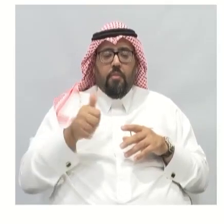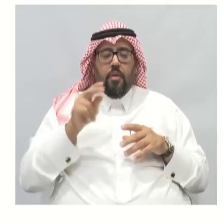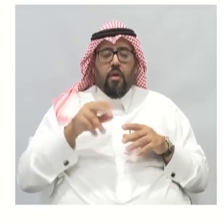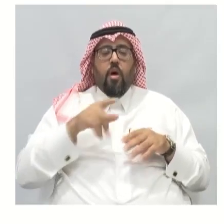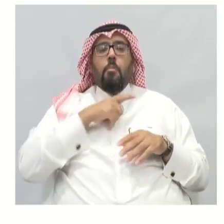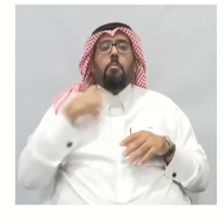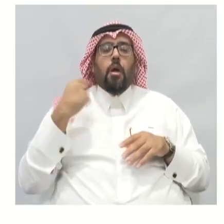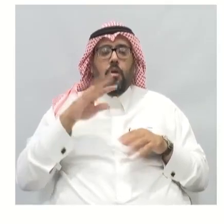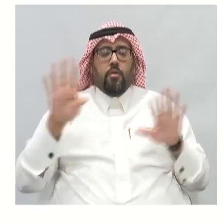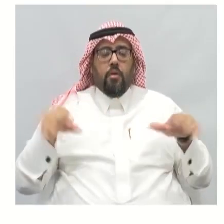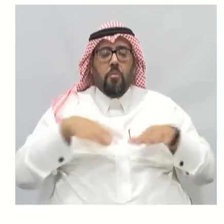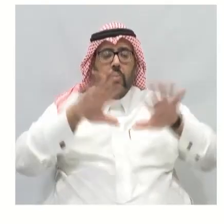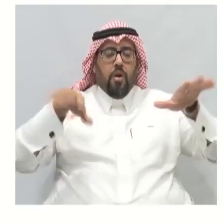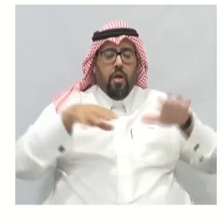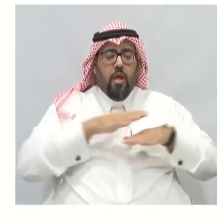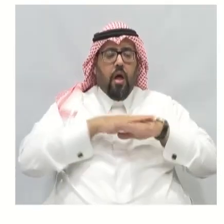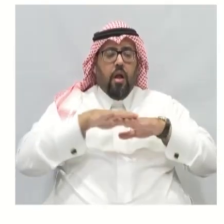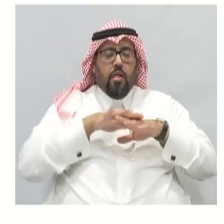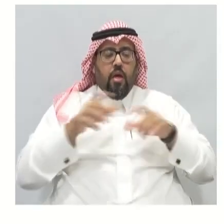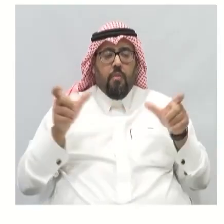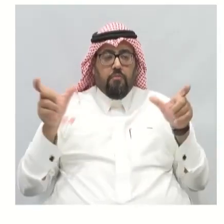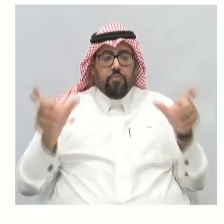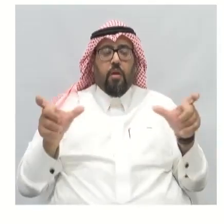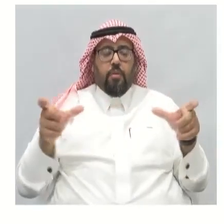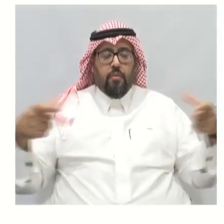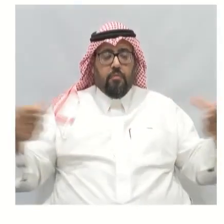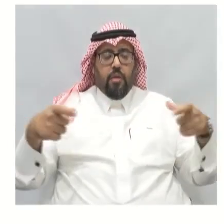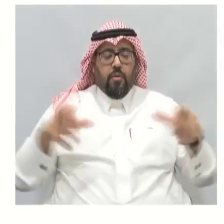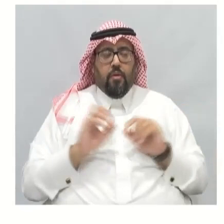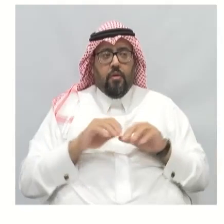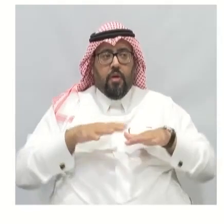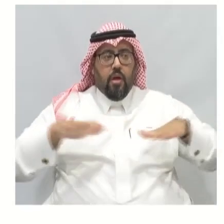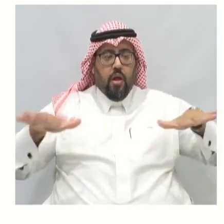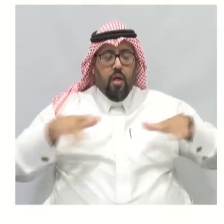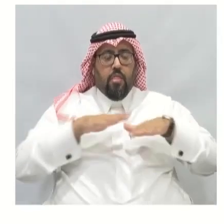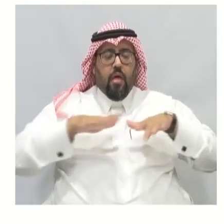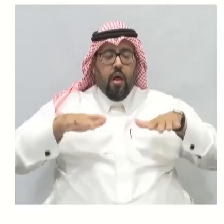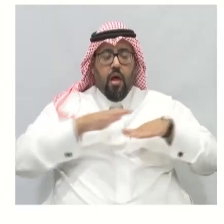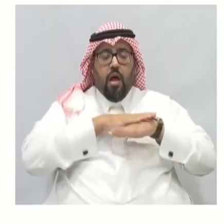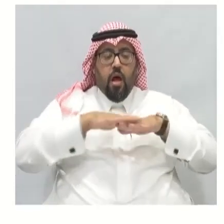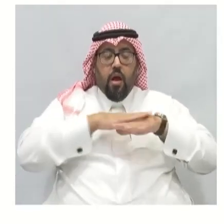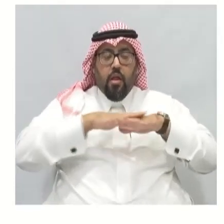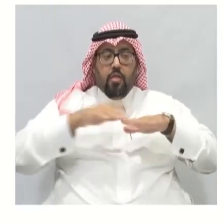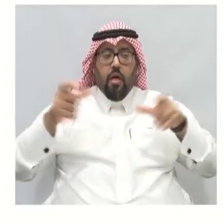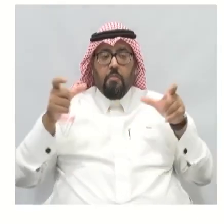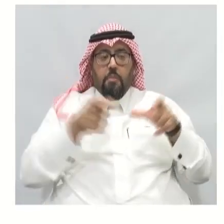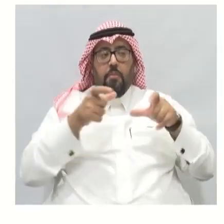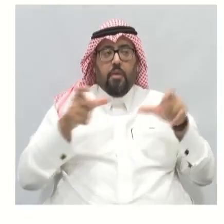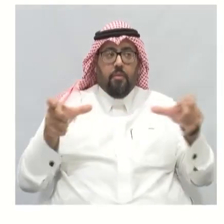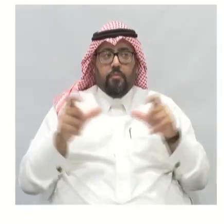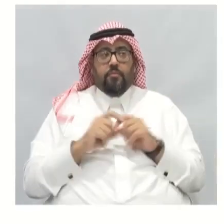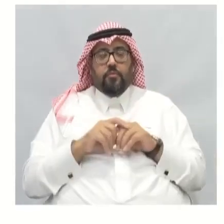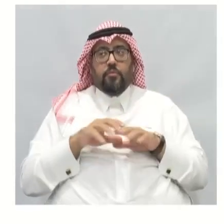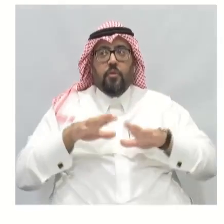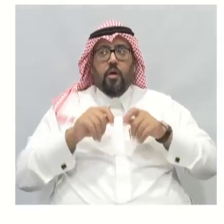والبراري ومعظم هذه الاراضي محميه اذا هنا اماكن وبيئات طبيعيه شاسعه